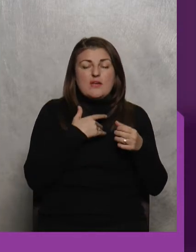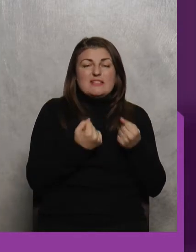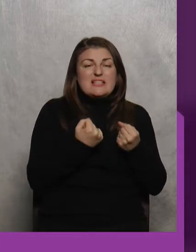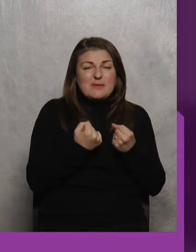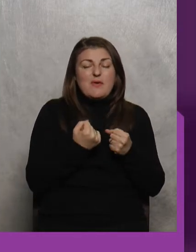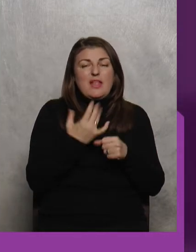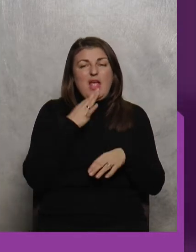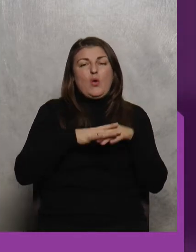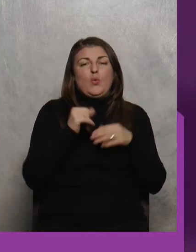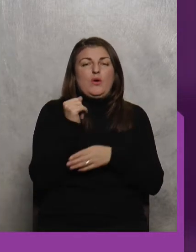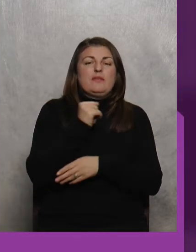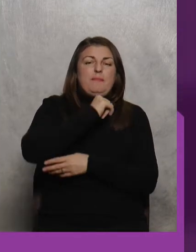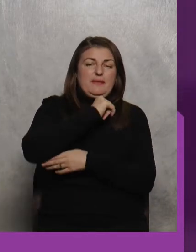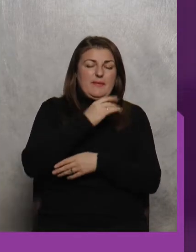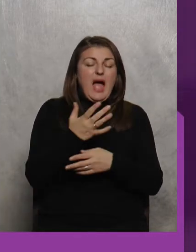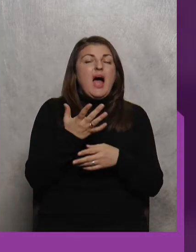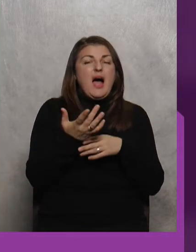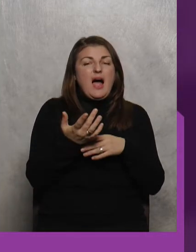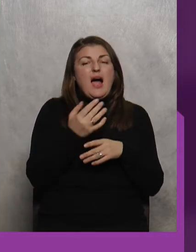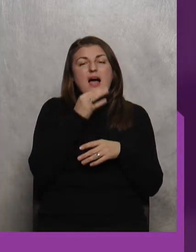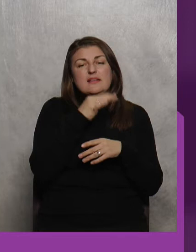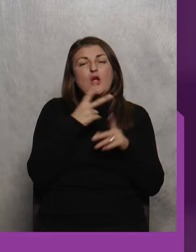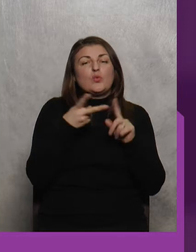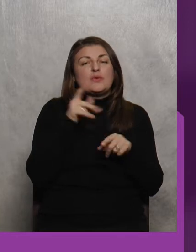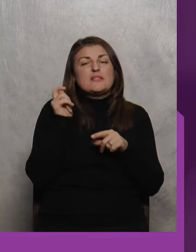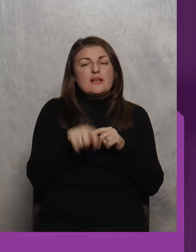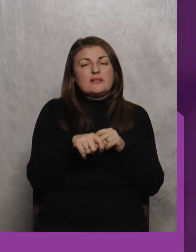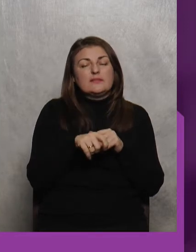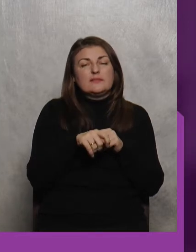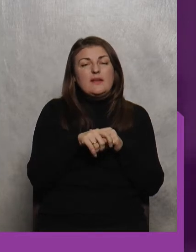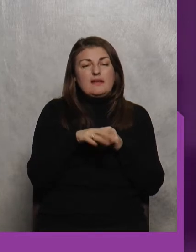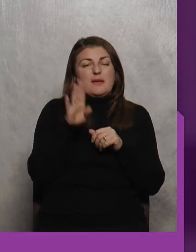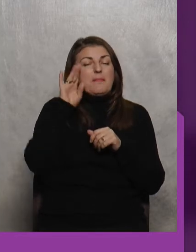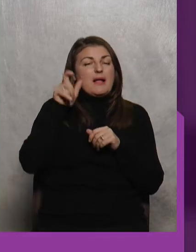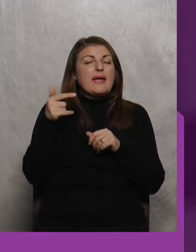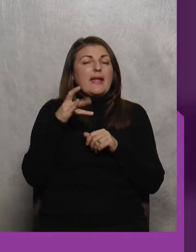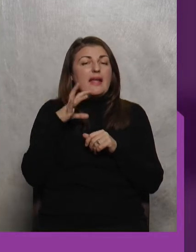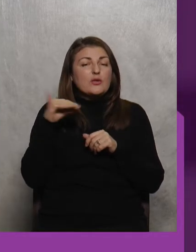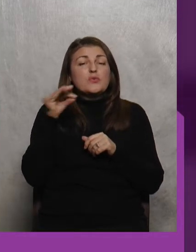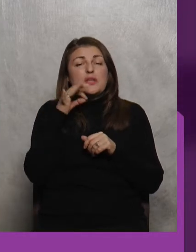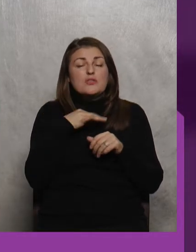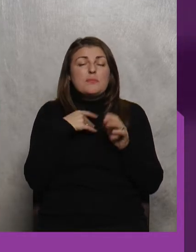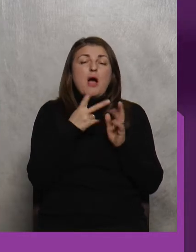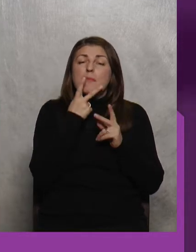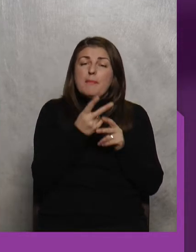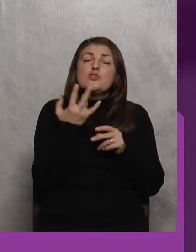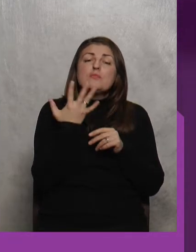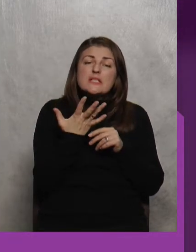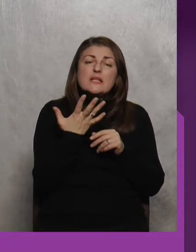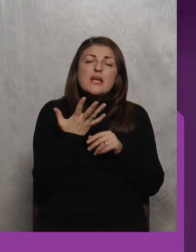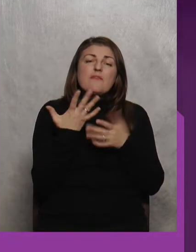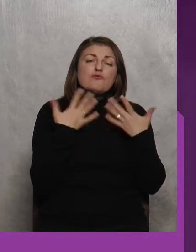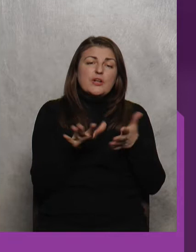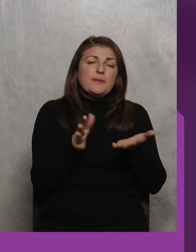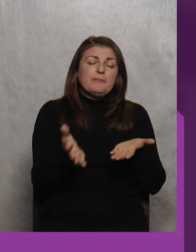суперника і відірвав лікоть. А скажіть, другий, будь ласка, старт, да, пане Геннадію, от ми бачимо, скільки